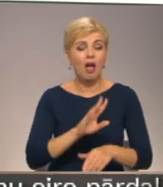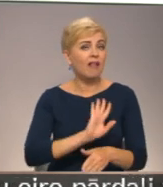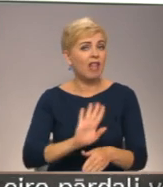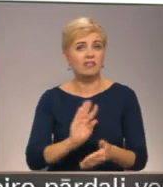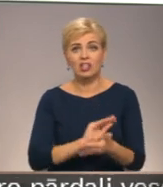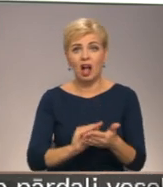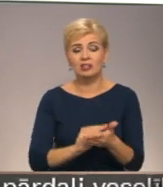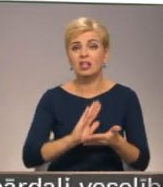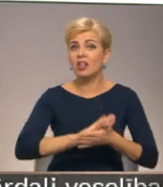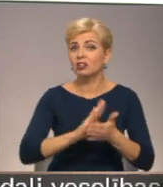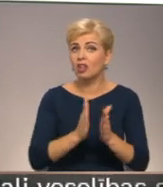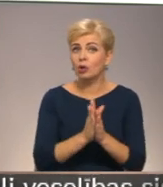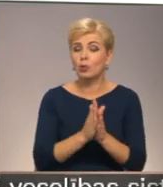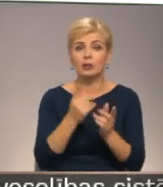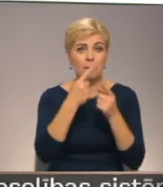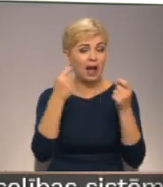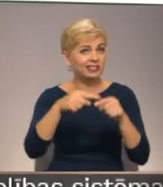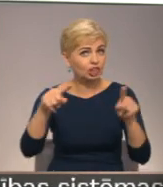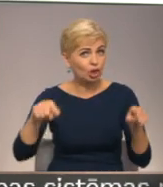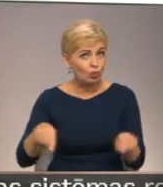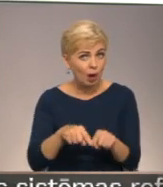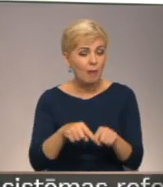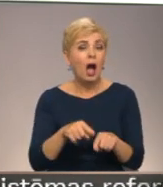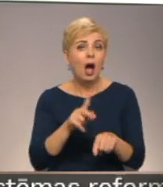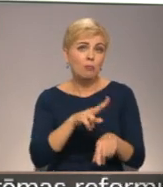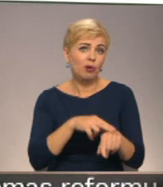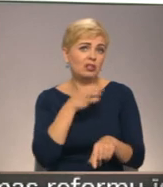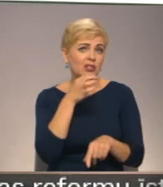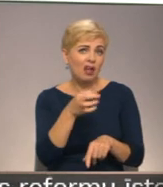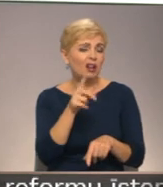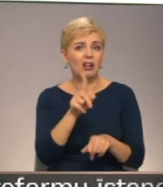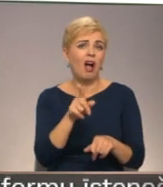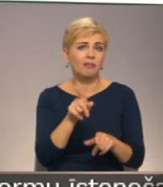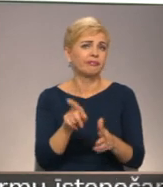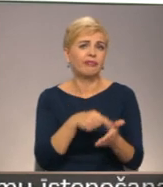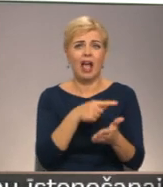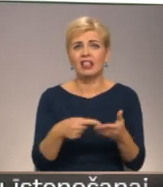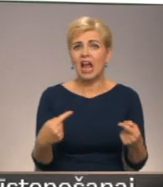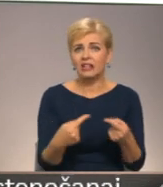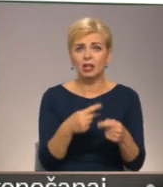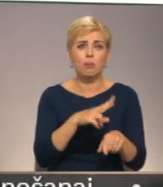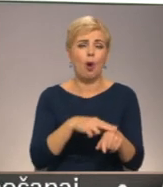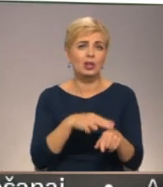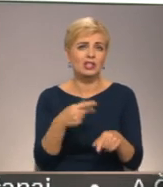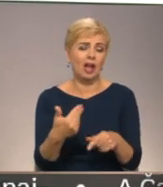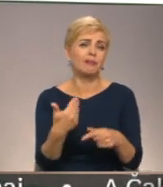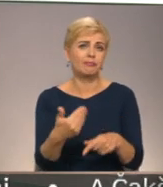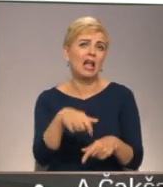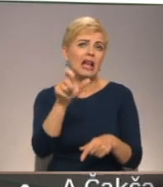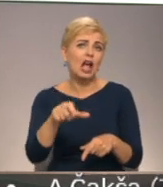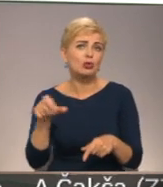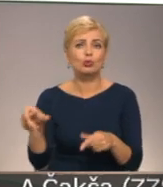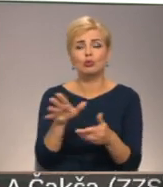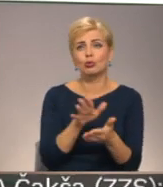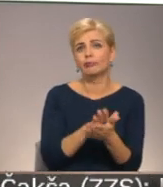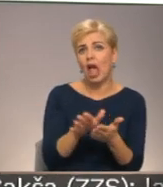sargi uzsver, ka tā ir neliederīga policijas resursu tērēšana un aicina vadītājus vieglos negadījumos iztikt ar saskaņoto